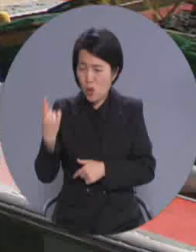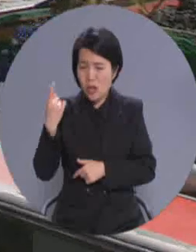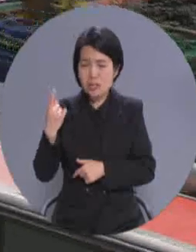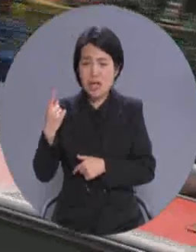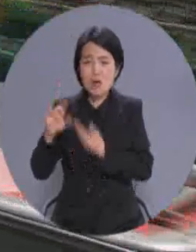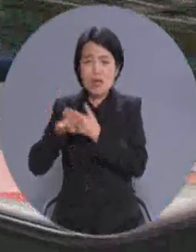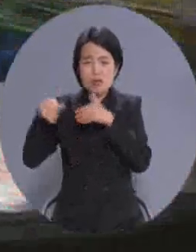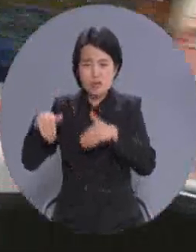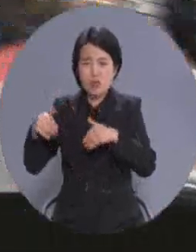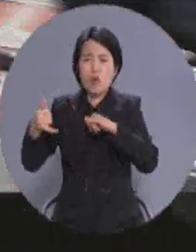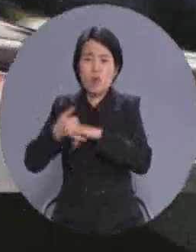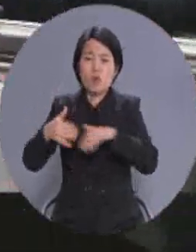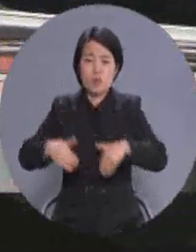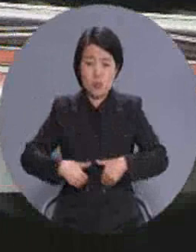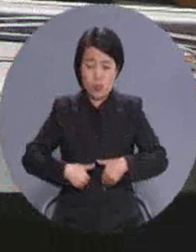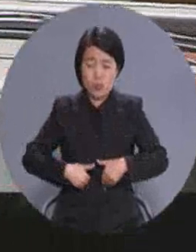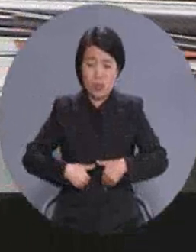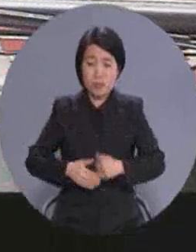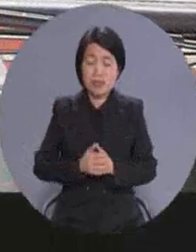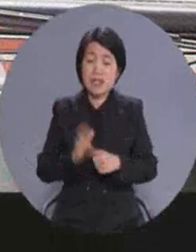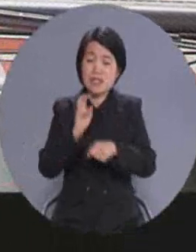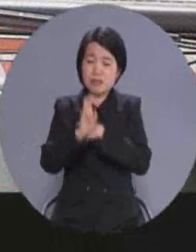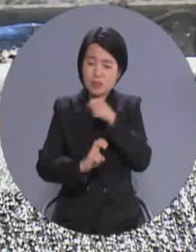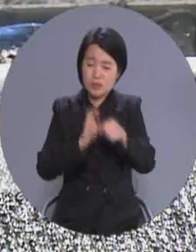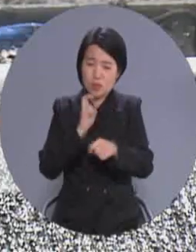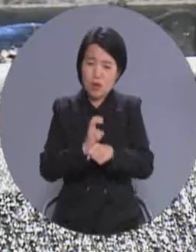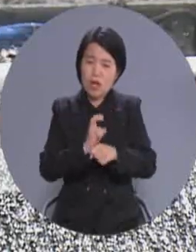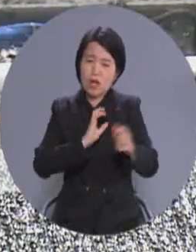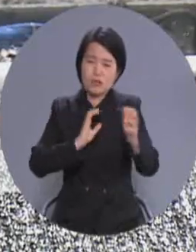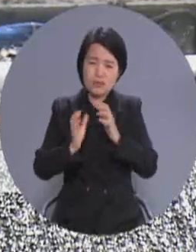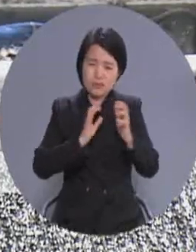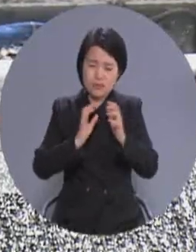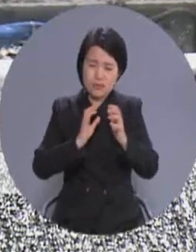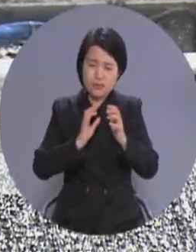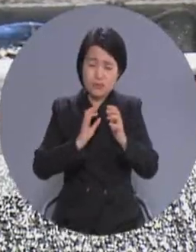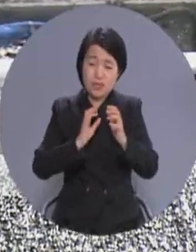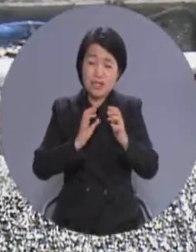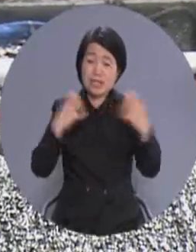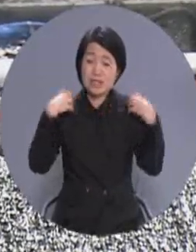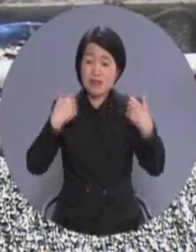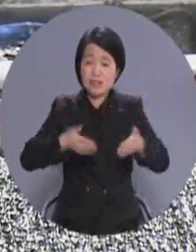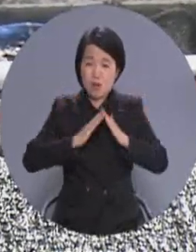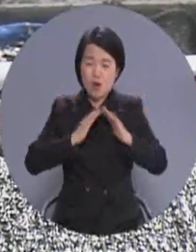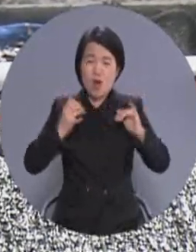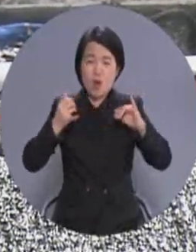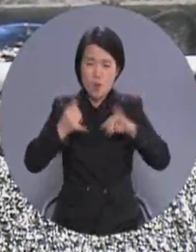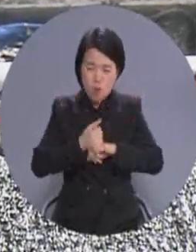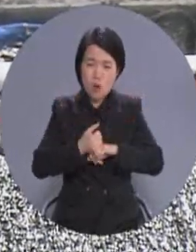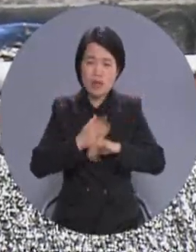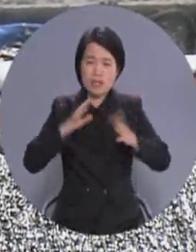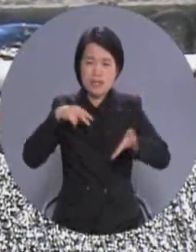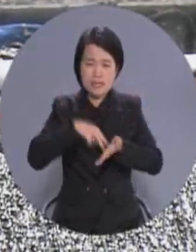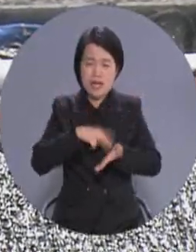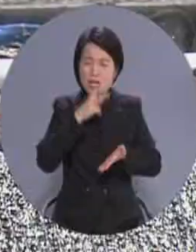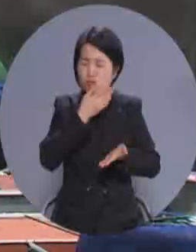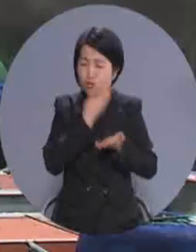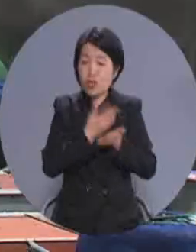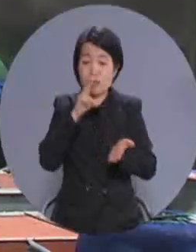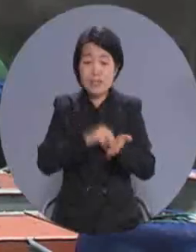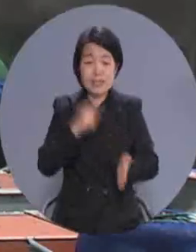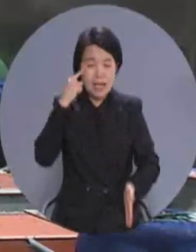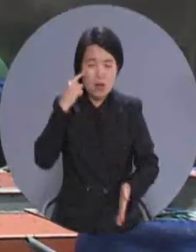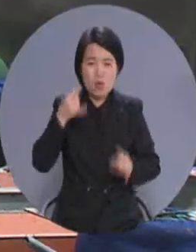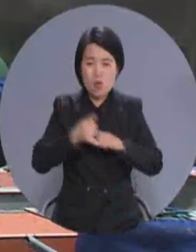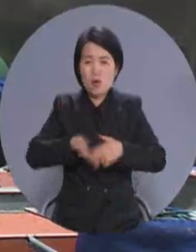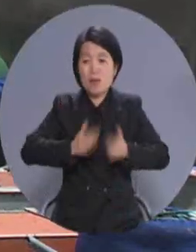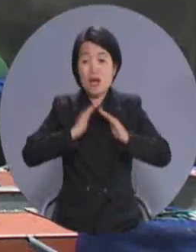의존도가 높은 실정이라며 20여 년간 논의한 이민청 설립을 국가적 과제로 인식하고 실행으로 옮겨야 한다고